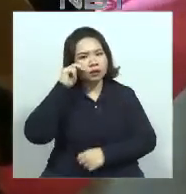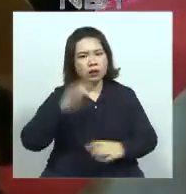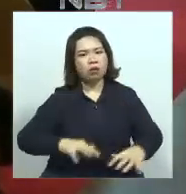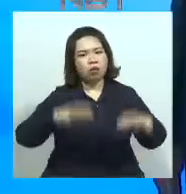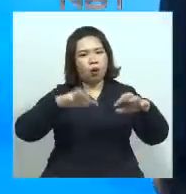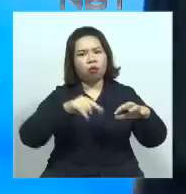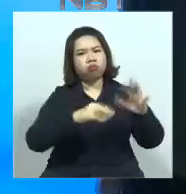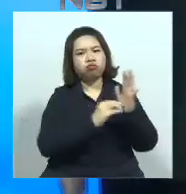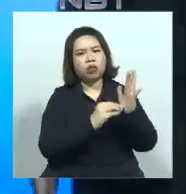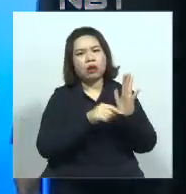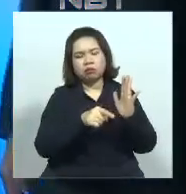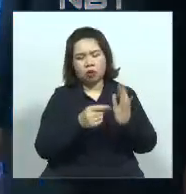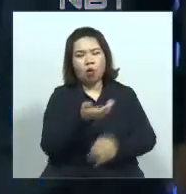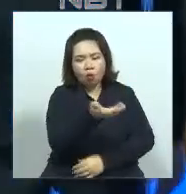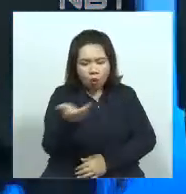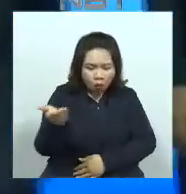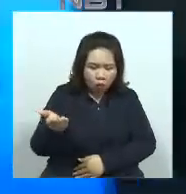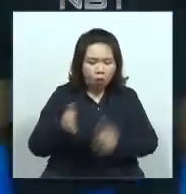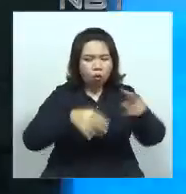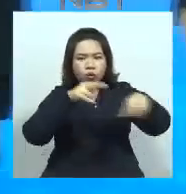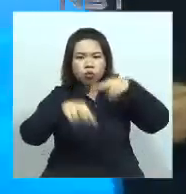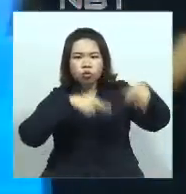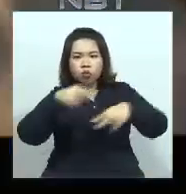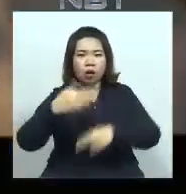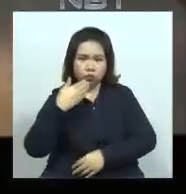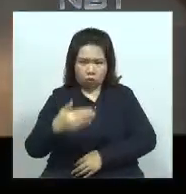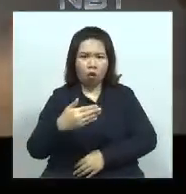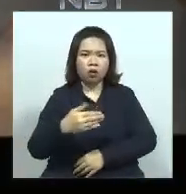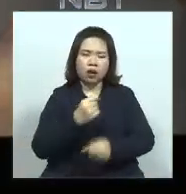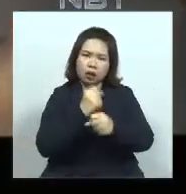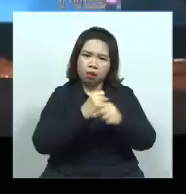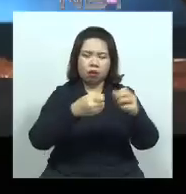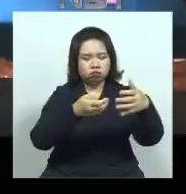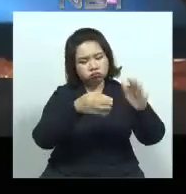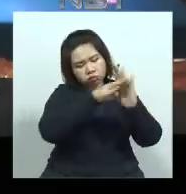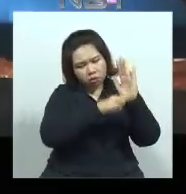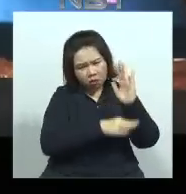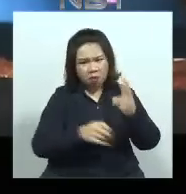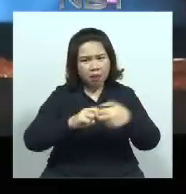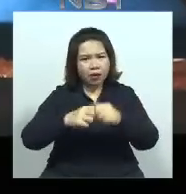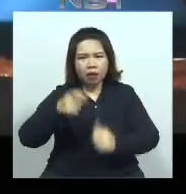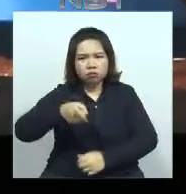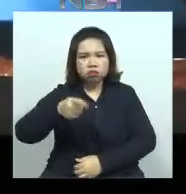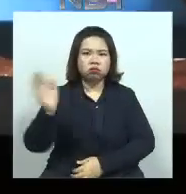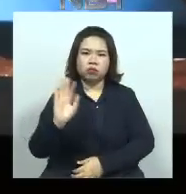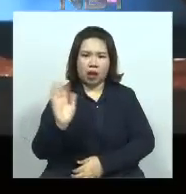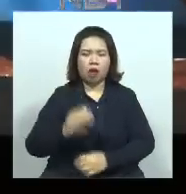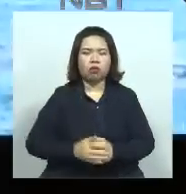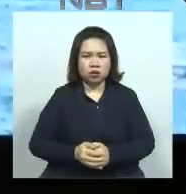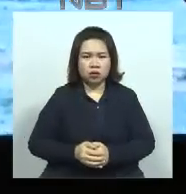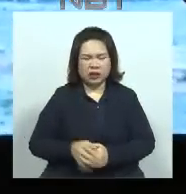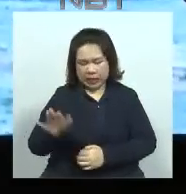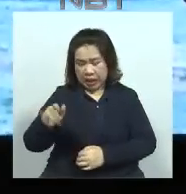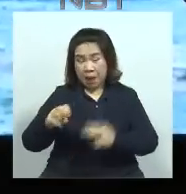ขอให้เจ้าหน้าที่ดูแลความพร้อมตลอดเวลาและต้องรับผิดชอบตามลำดับอย่าให้เกิดเหตุการณ์แบบนี้ขึ้นอีกและก็ขออย่านำเรื่องน้ำ